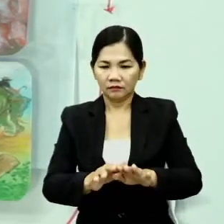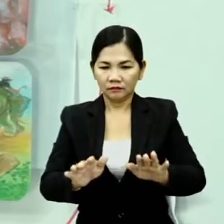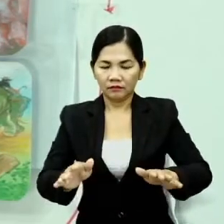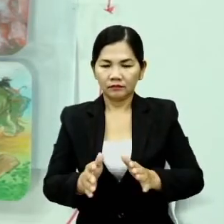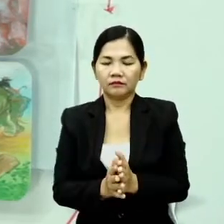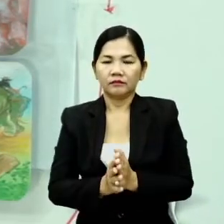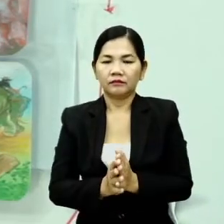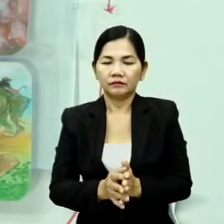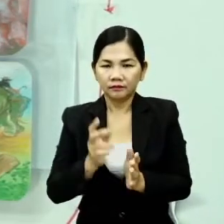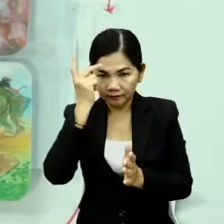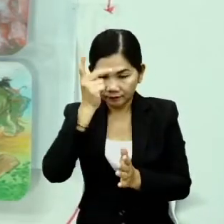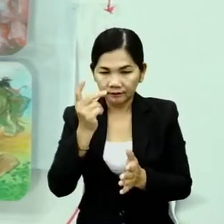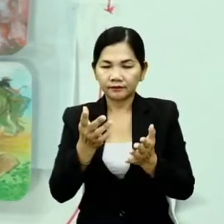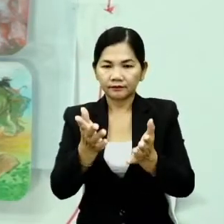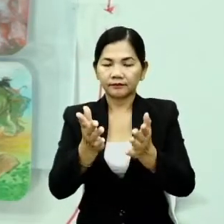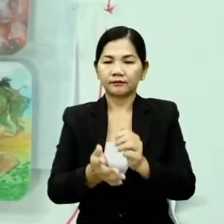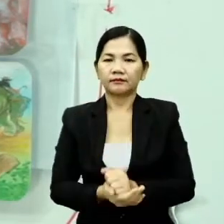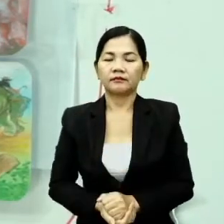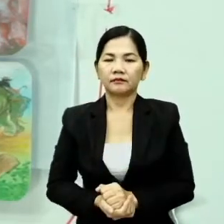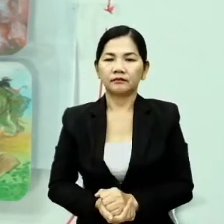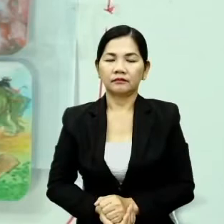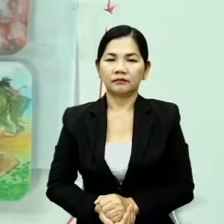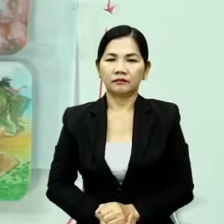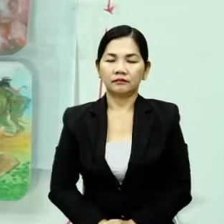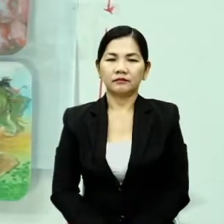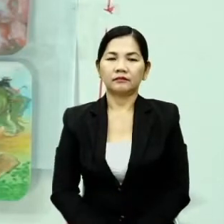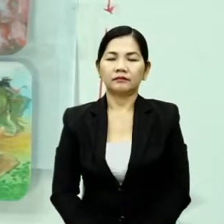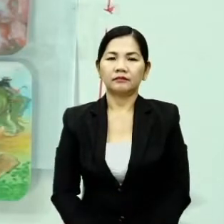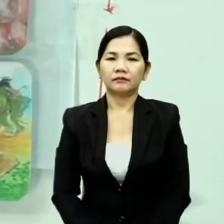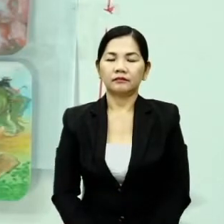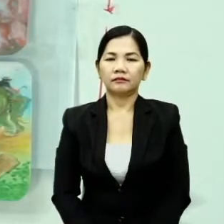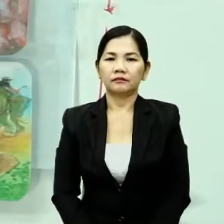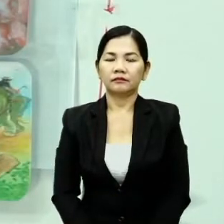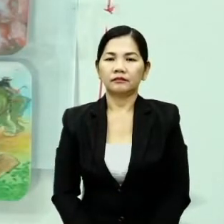con cha cất tặng ăn khné nè con